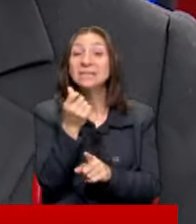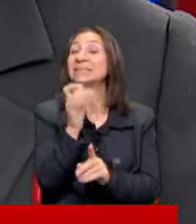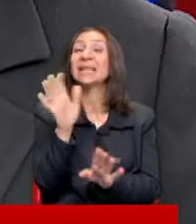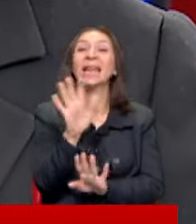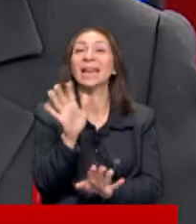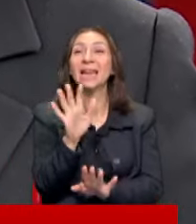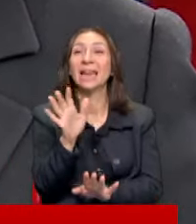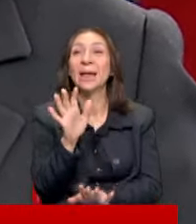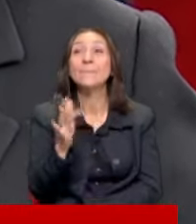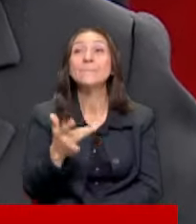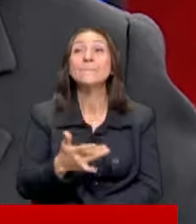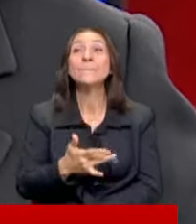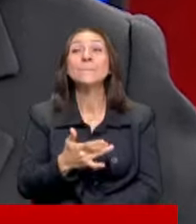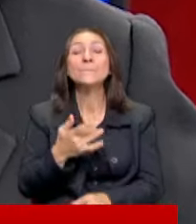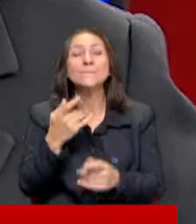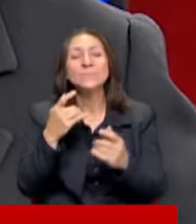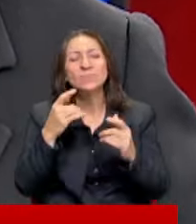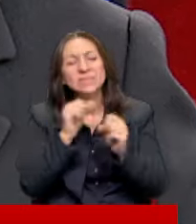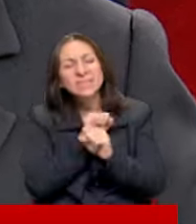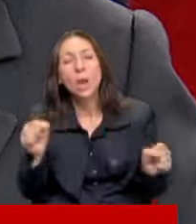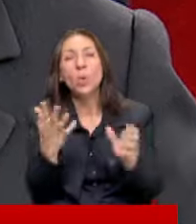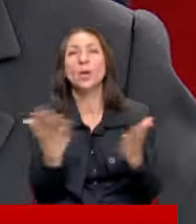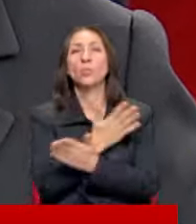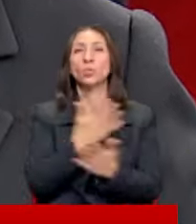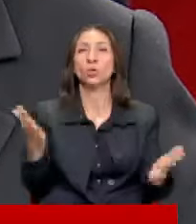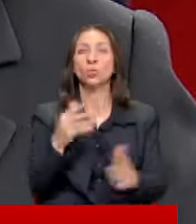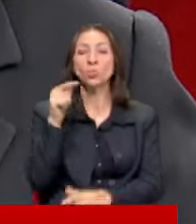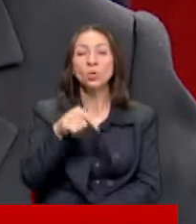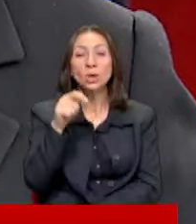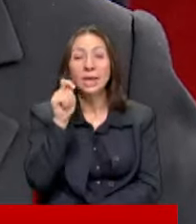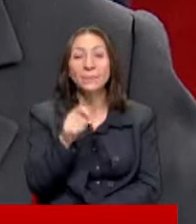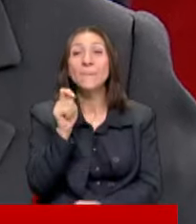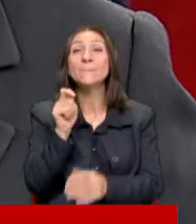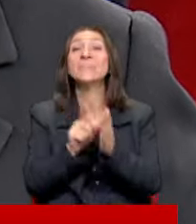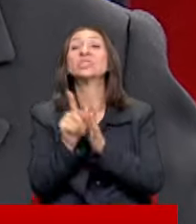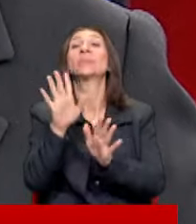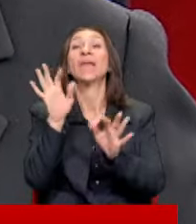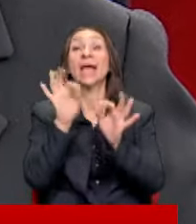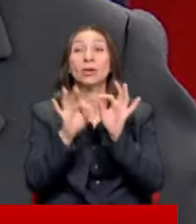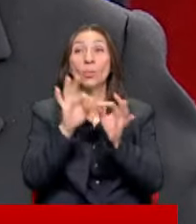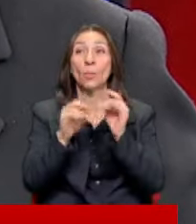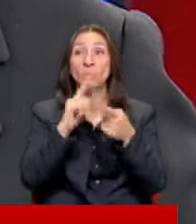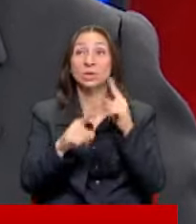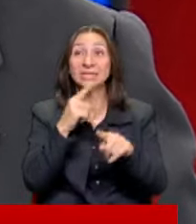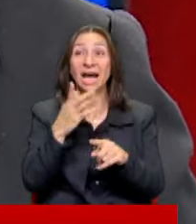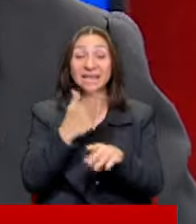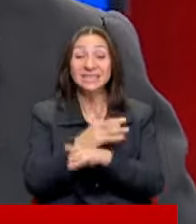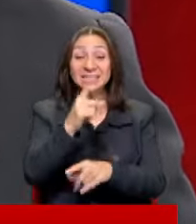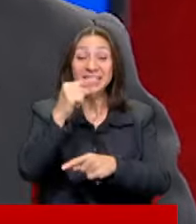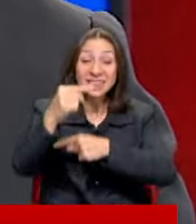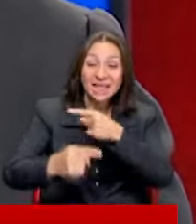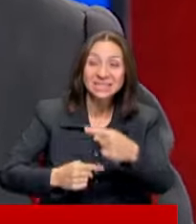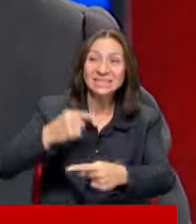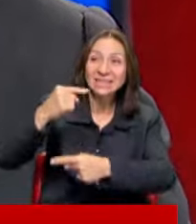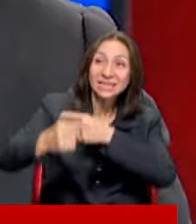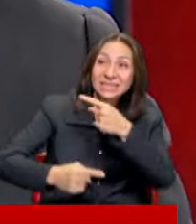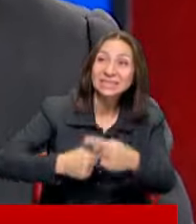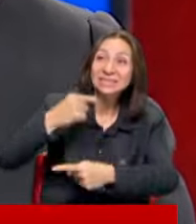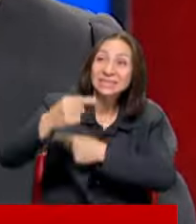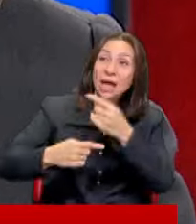Bah bahsetmiyorum maliyeti o kadar yüksek ki Bugün yaptığınız beceremediğiniz ekonomi politikası Aslında sizin nesiller nesil